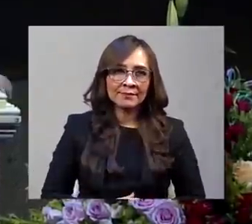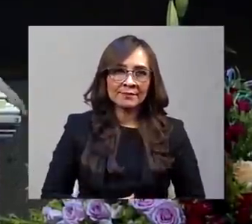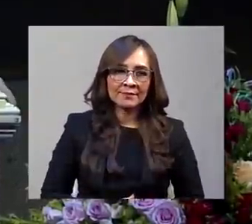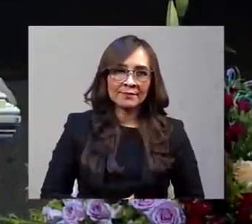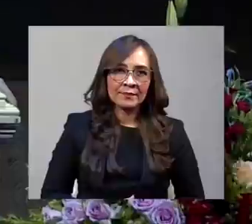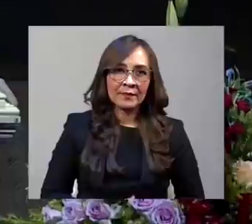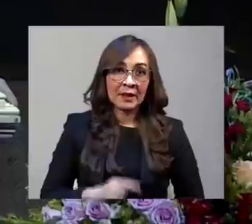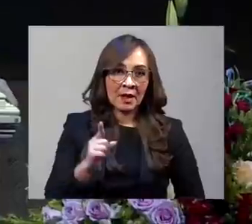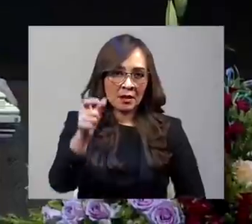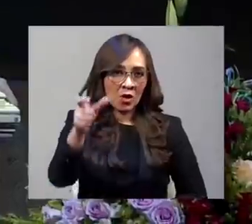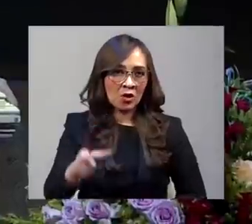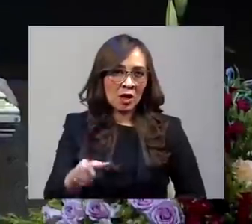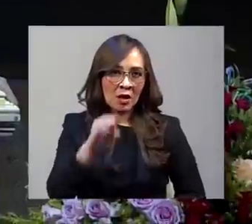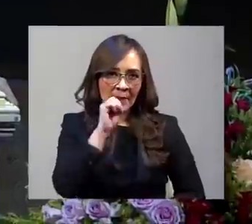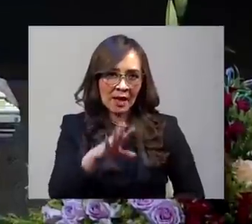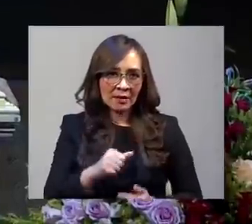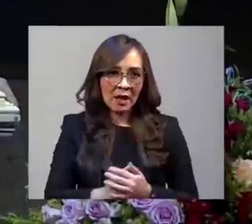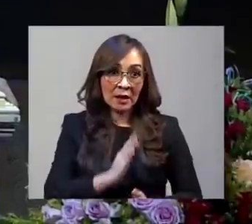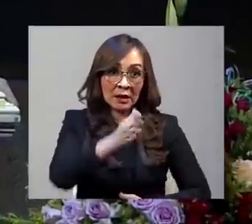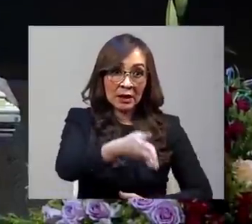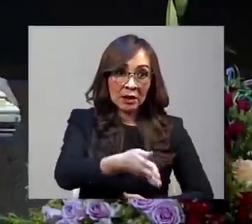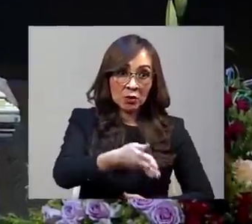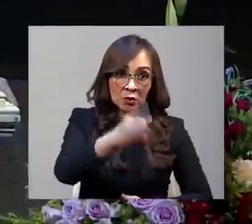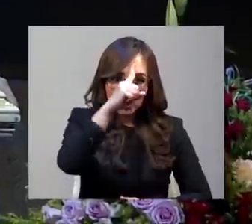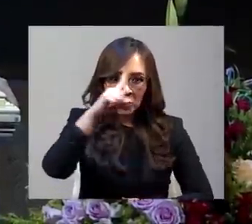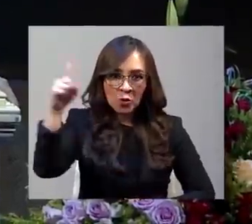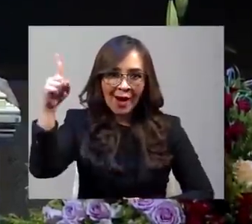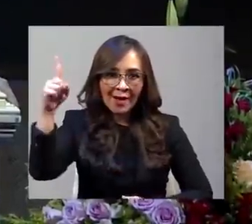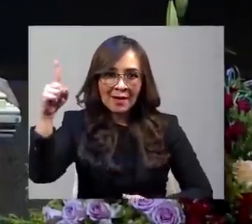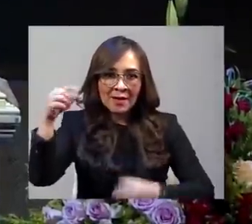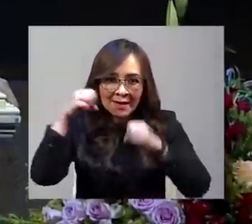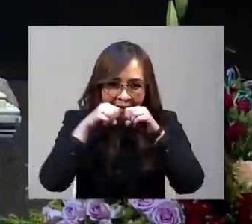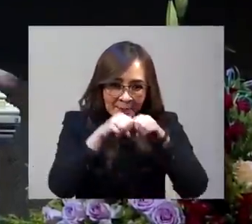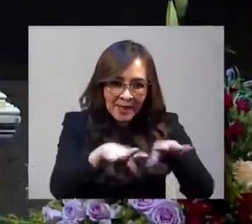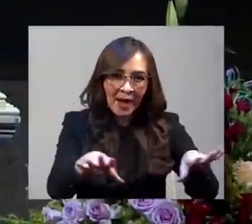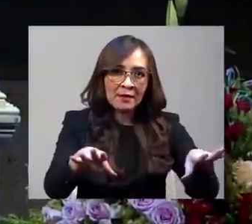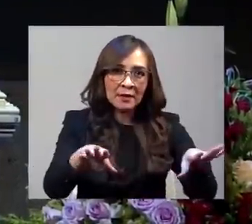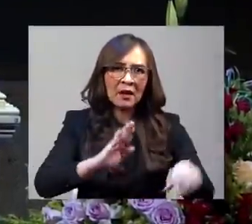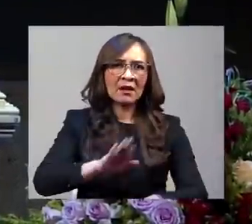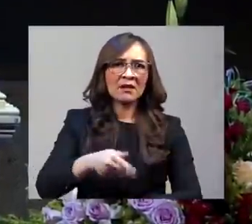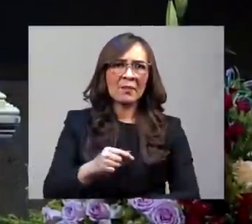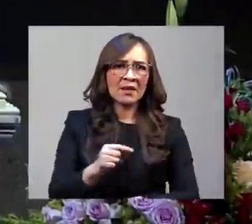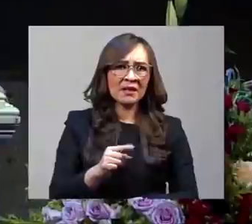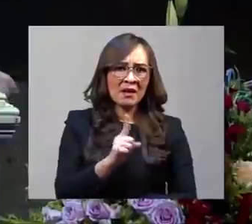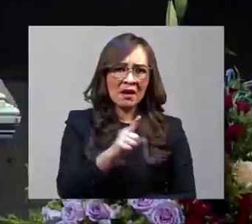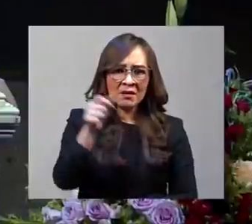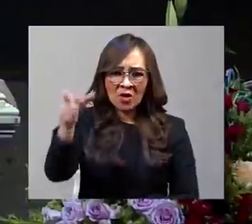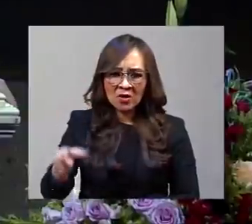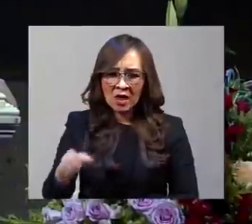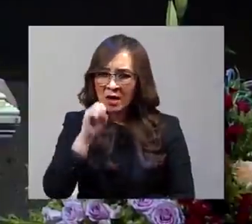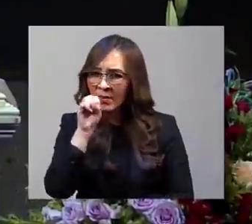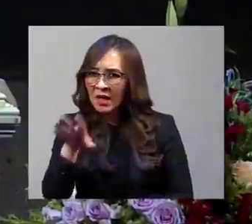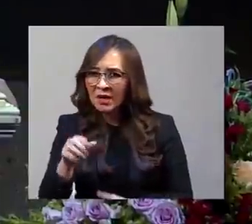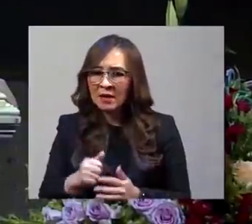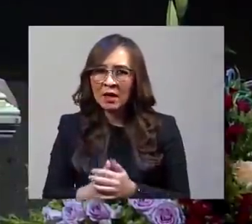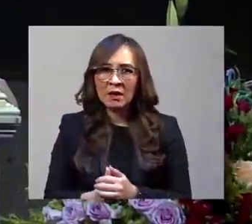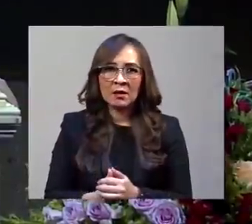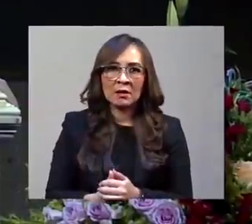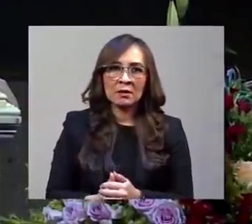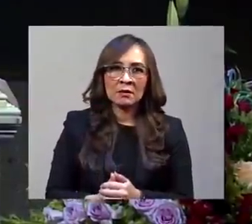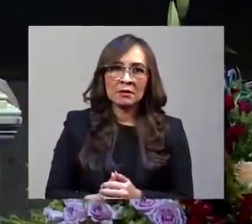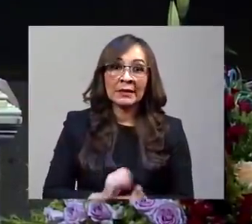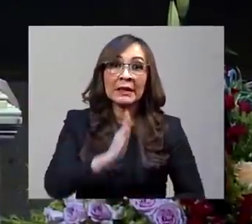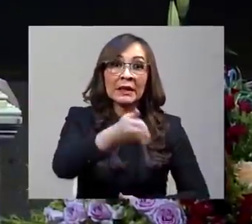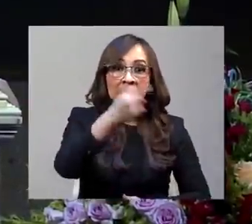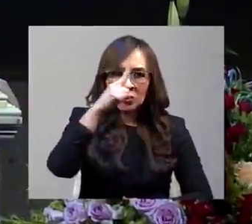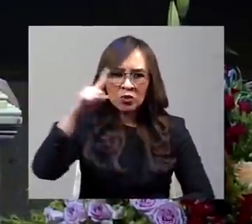Ada orang yang berkata, ikut Tuhan diberkati, amin. Ada orang yang berkata, ikut Tuhan menderita sesuai dengan iman kalian, jadi pada kalian.